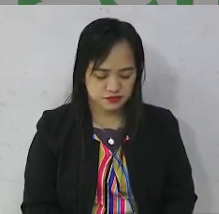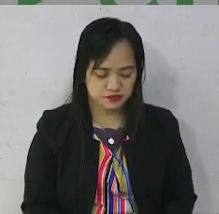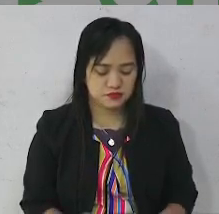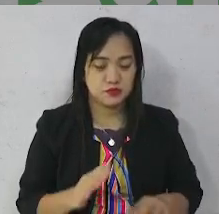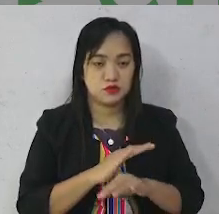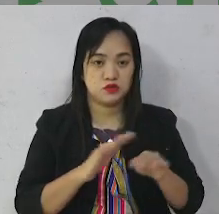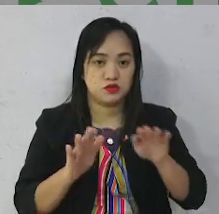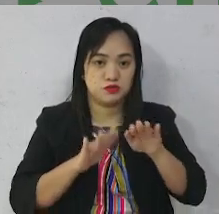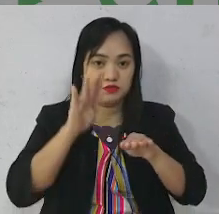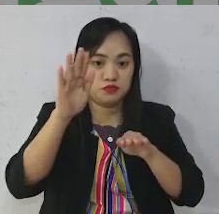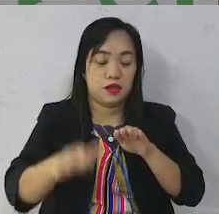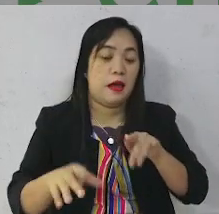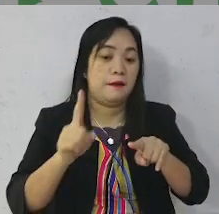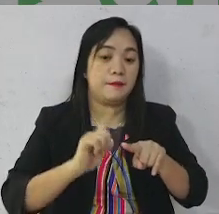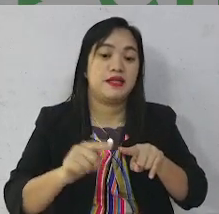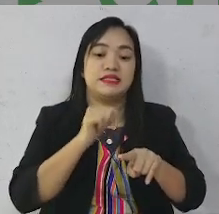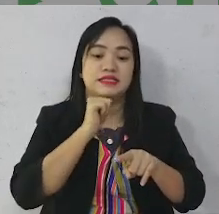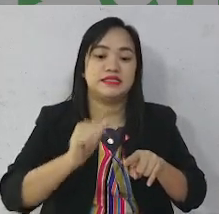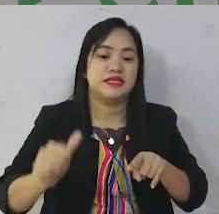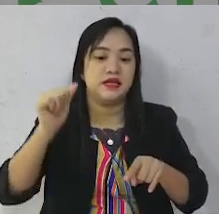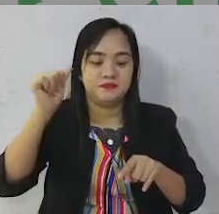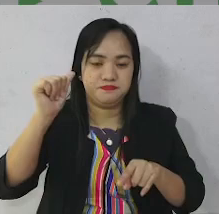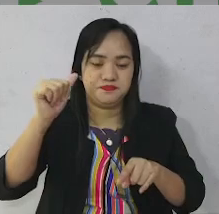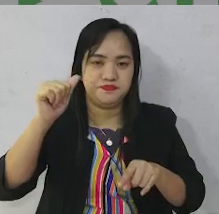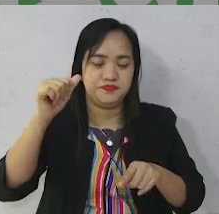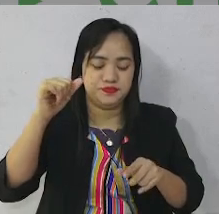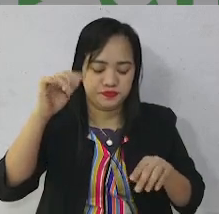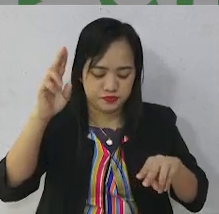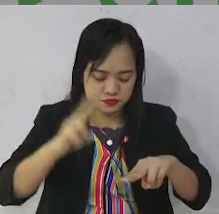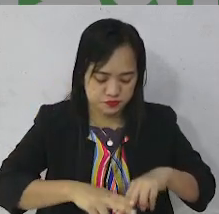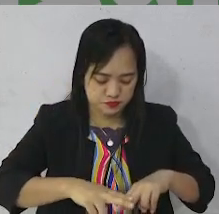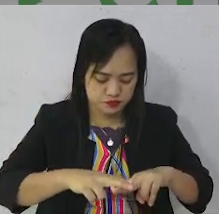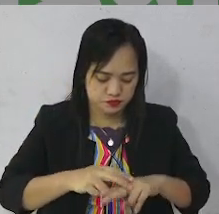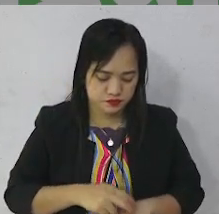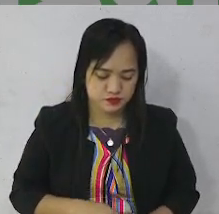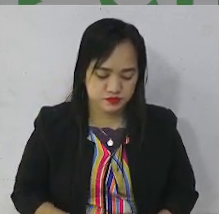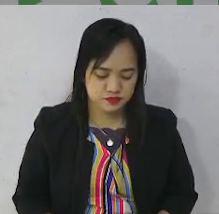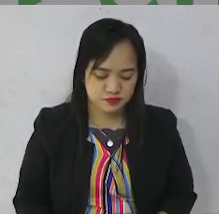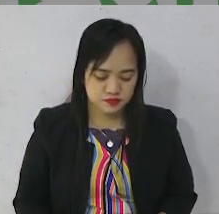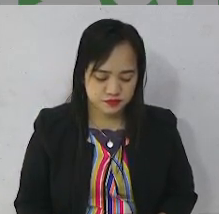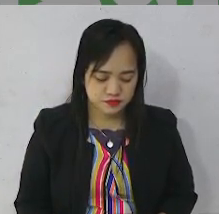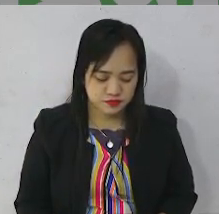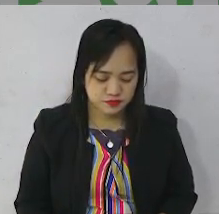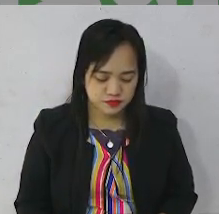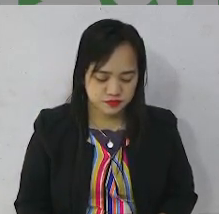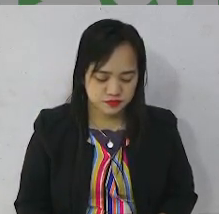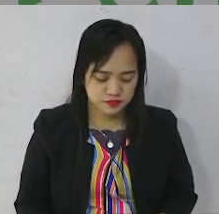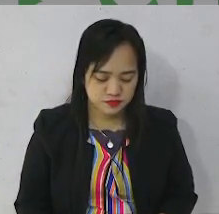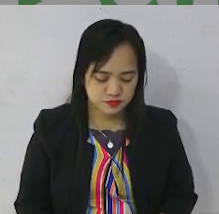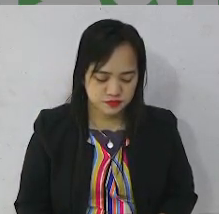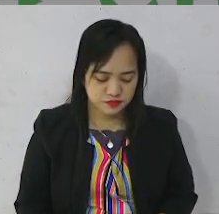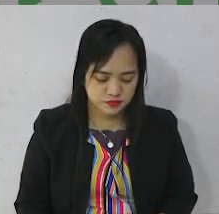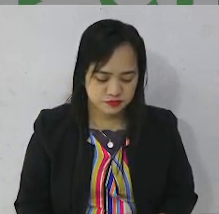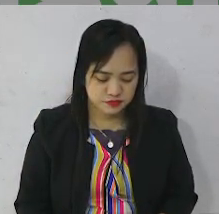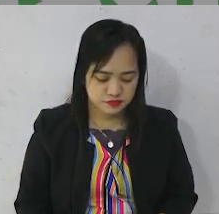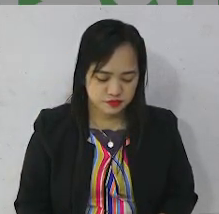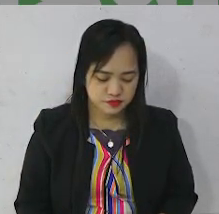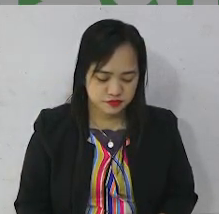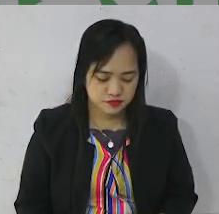maapakan Hwag lang maapakan sabi dito iba daw talaga ang state side na